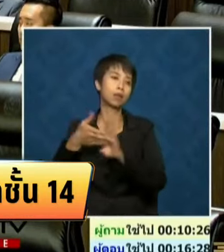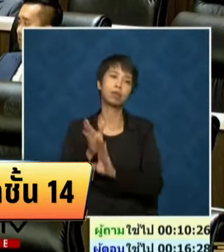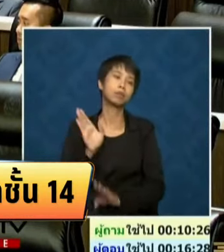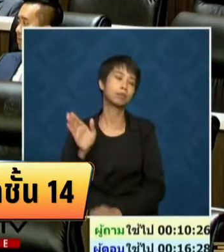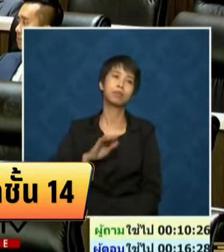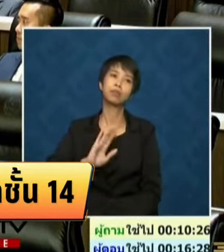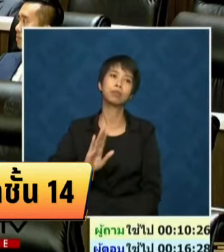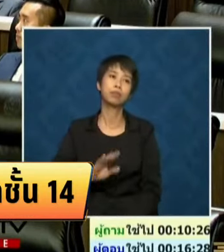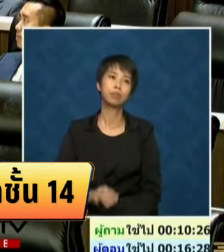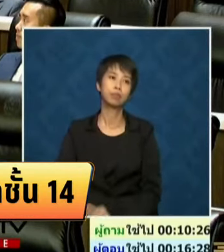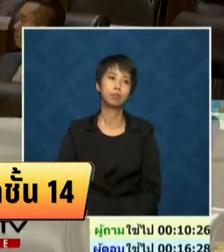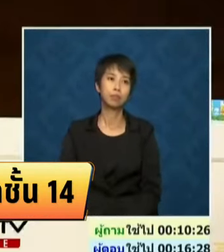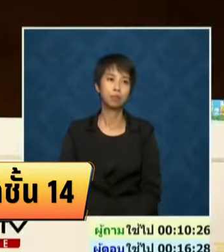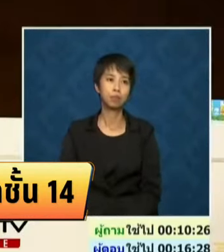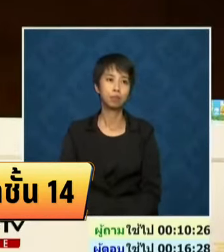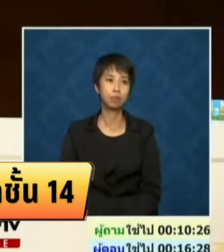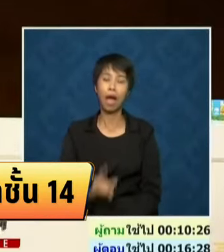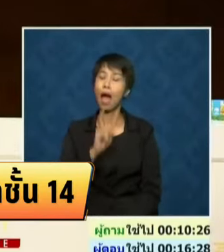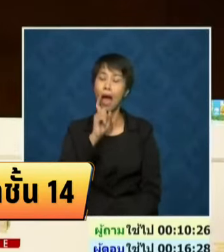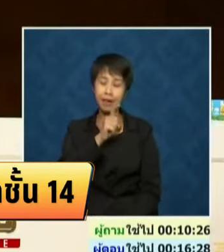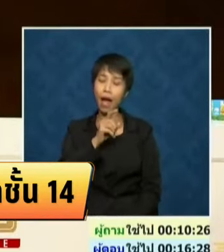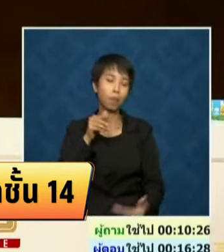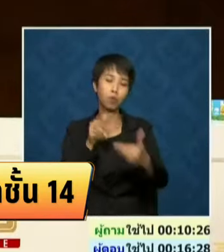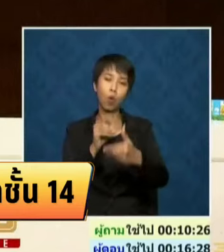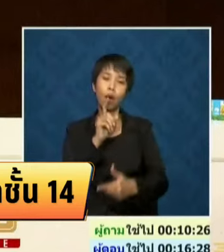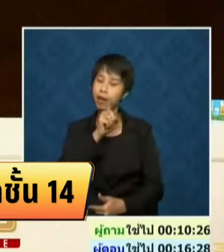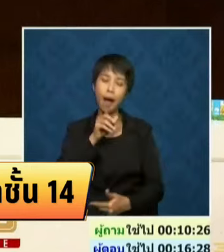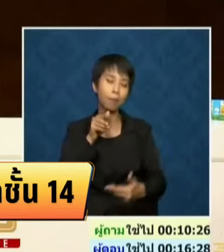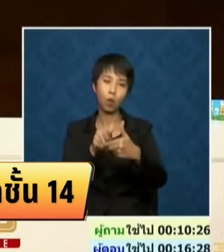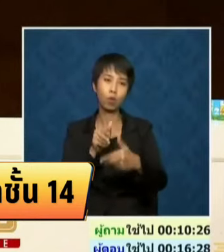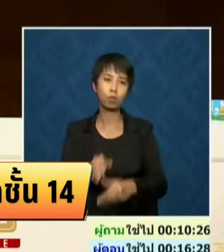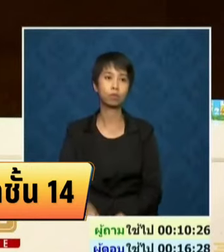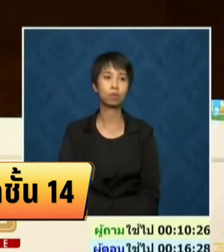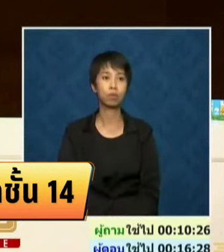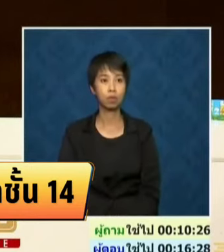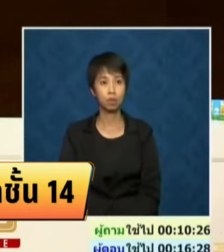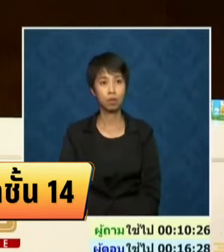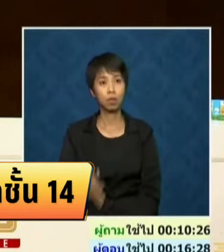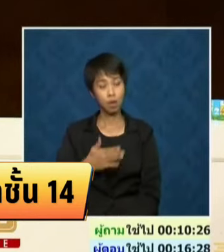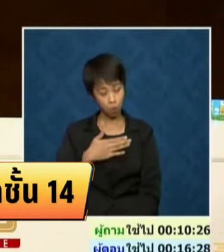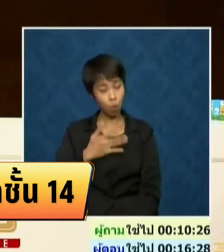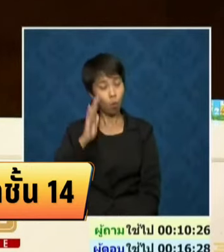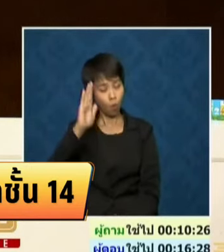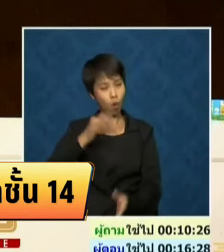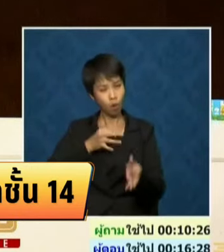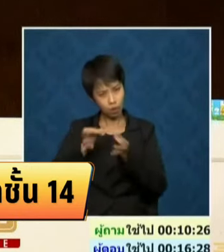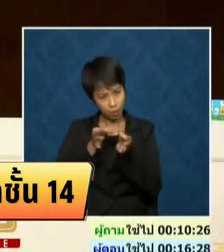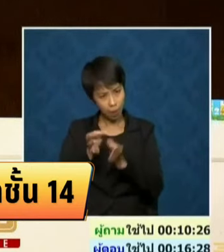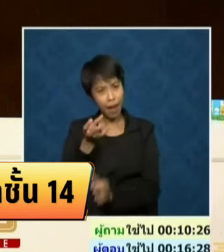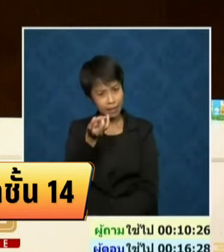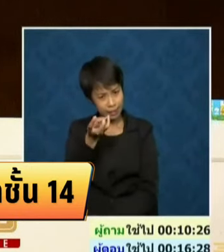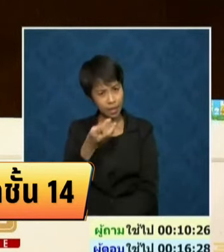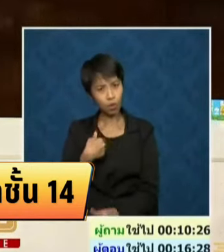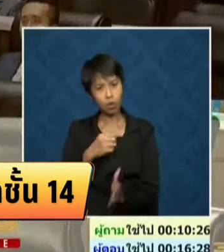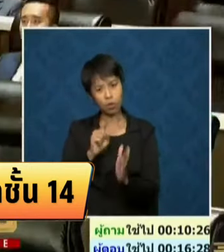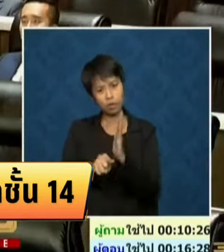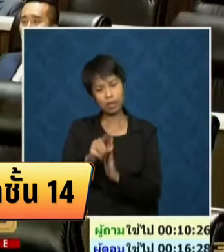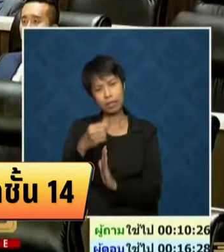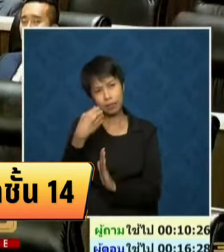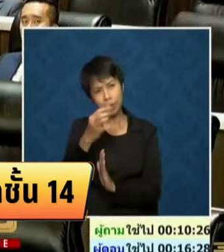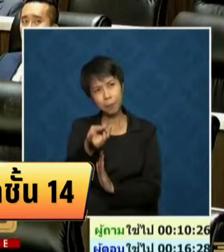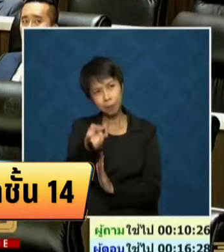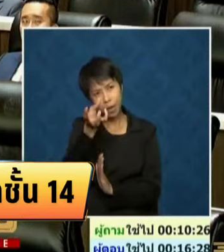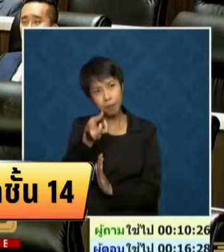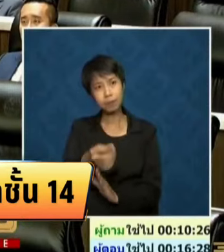เพราะว่าท่านนเองเนี่ยก็พูดถึงบอกว่าไม่ต้องเปิดสไลด์หรอกนะคะคุณถามมาได้เลยส่วนทางด้านคุณรสิรมเองก็บอกว่าผมจะถามได้ยัง